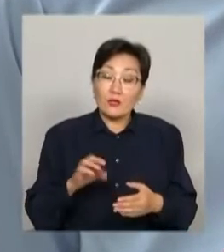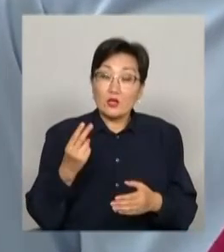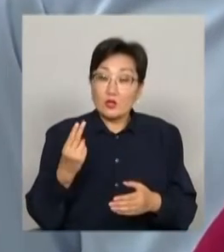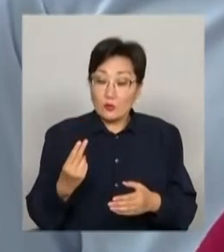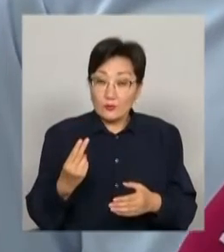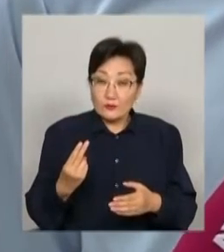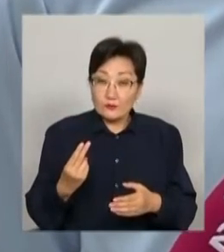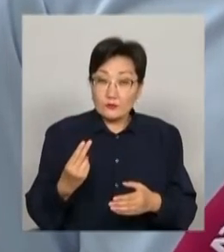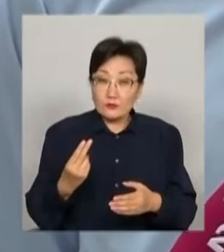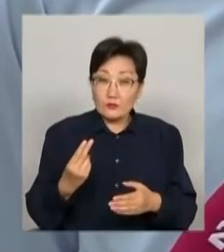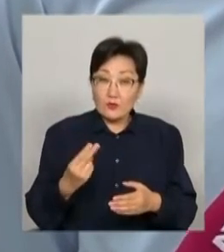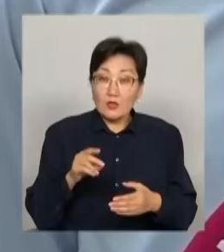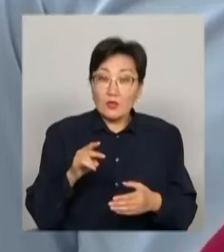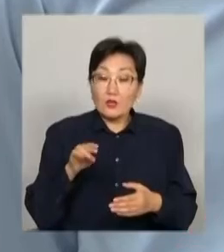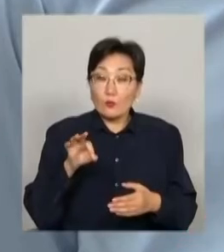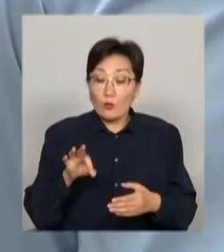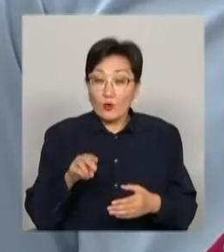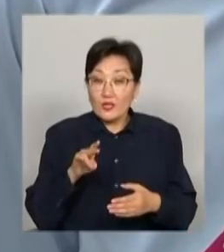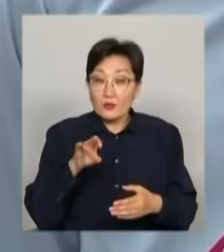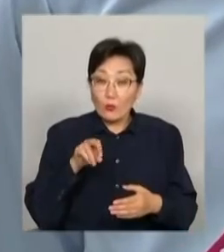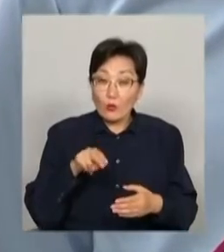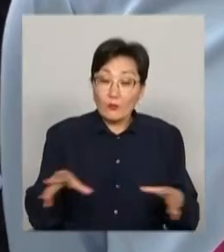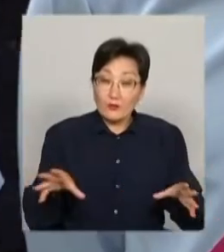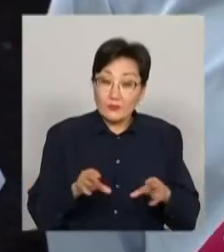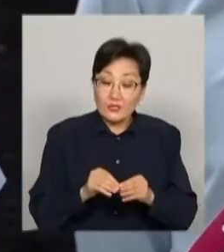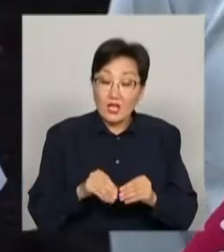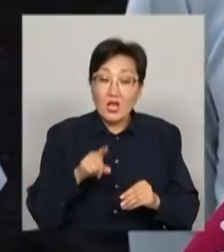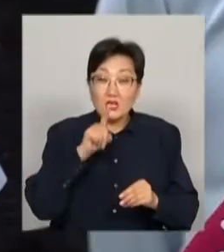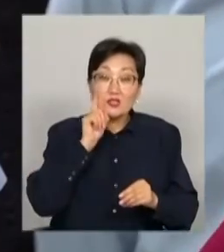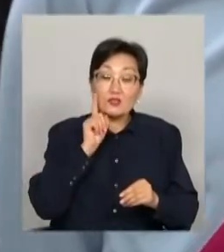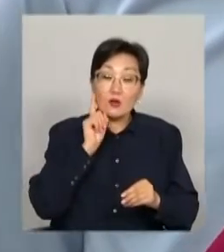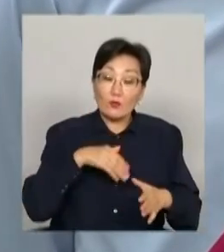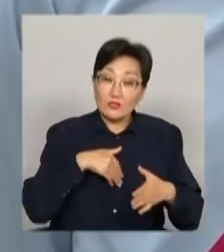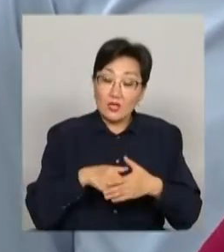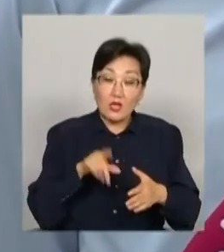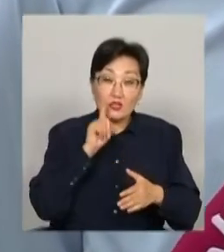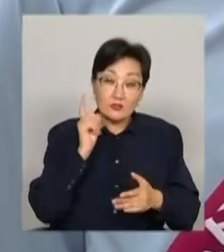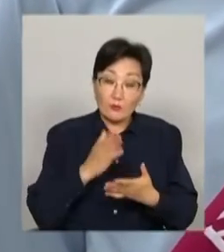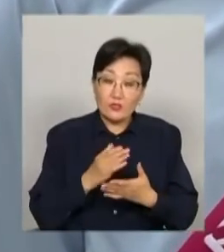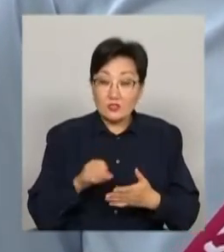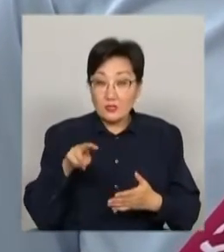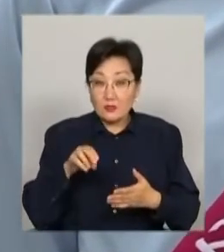әлеуметтік НПО-лар да бар, барлығымыз қосылып, жастар, белсенді